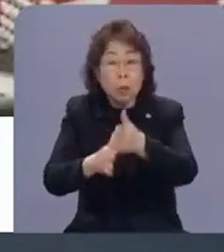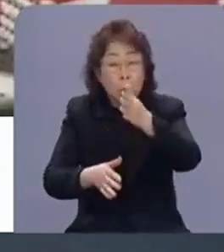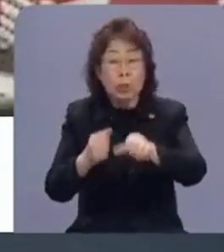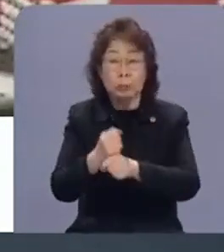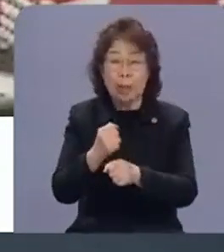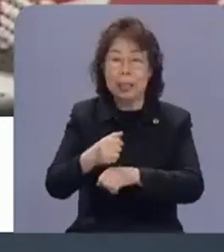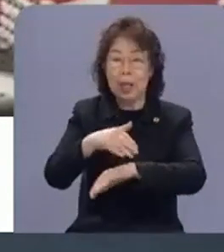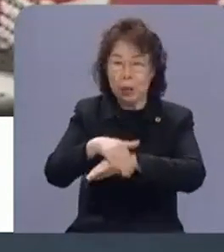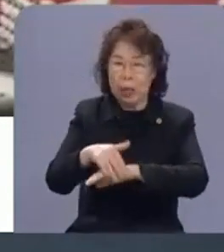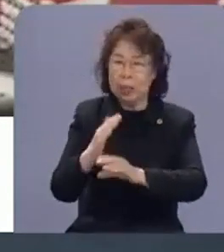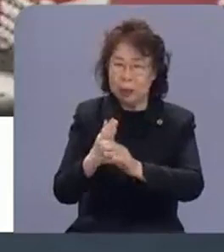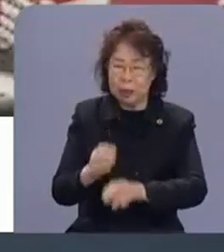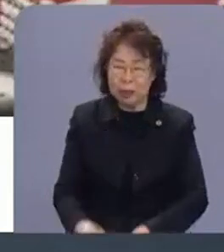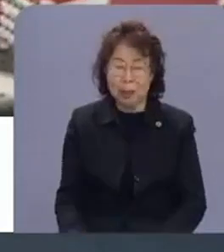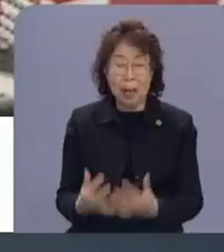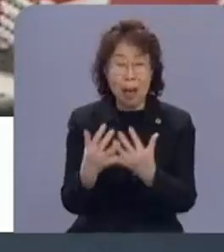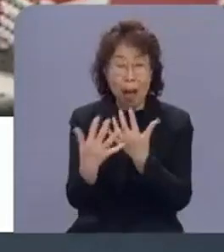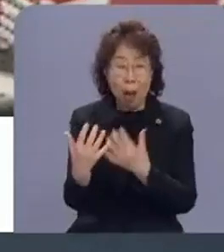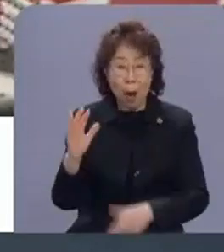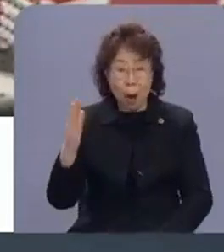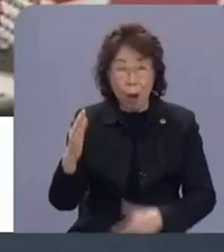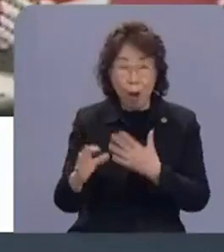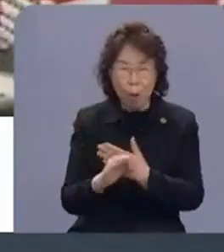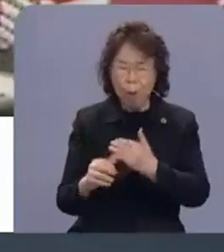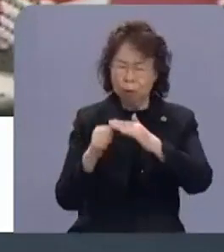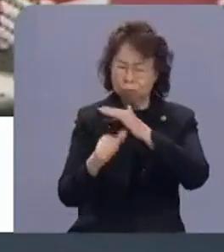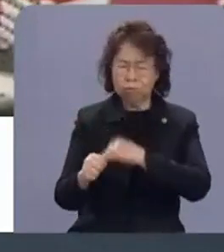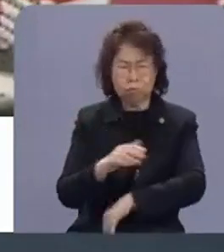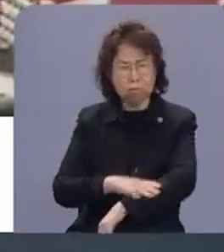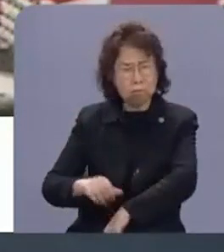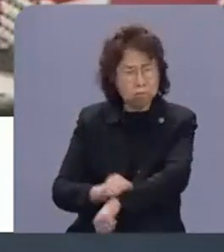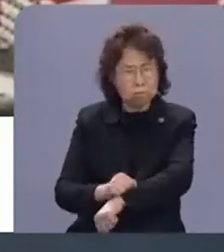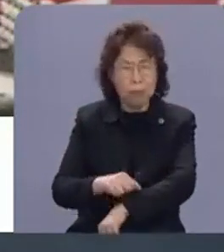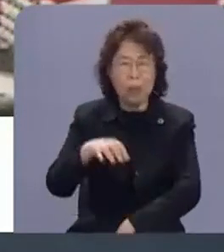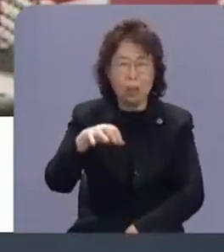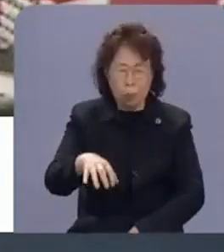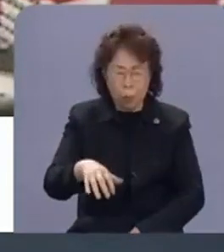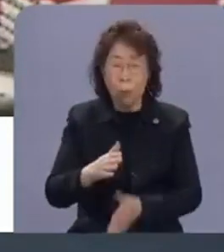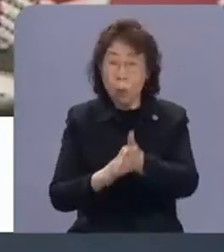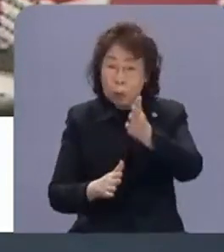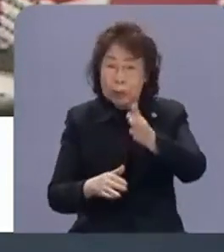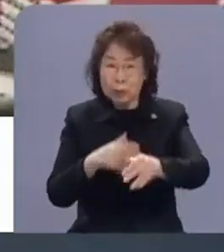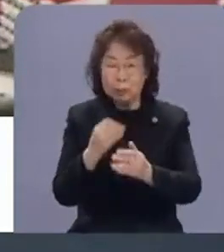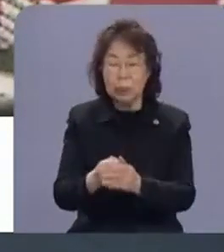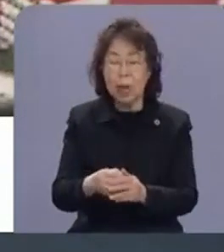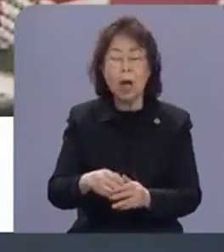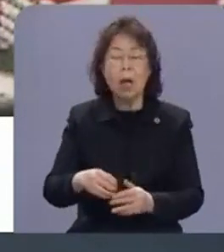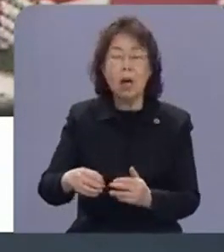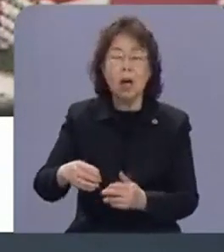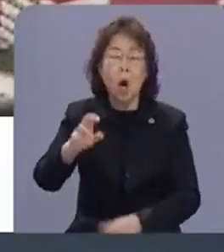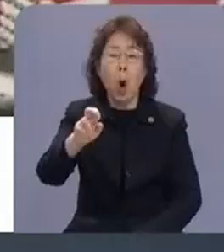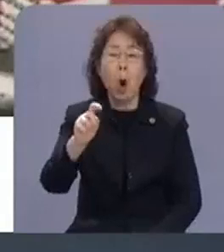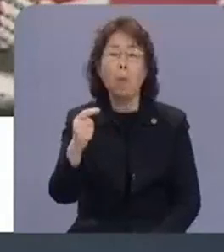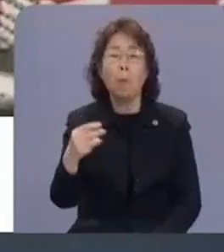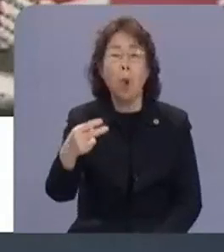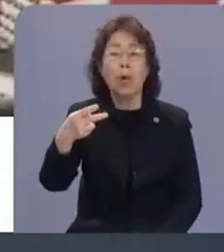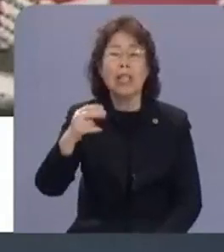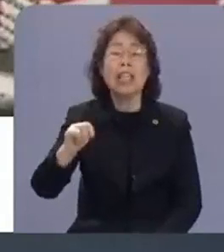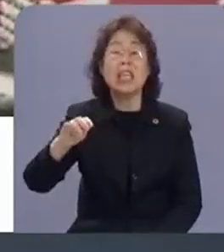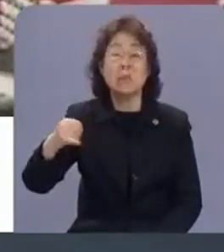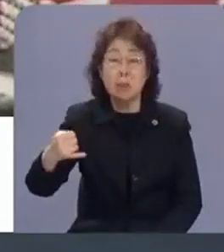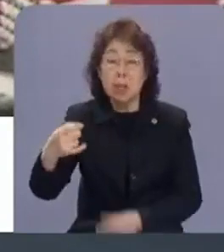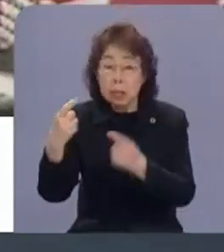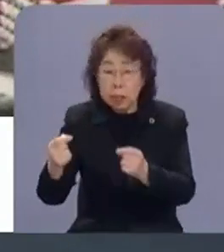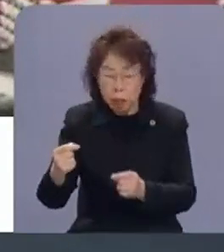계획입니다. 엑스포가 유치되면 랜드마크 역할도 하게 될 해상 신도시가 인도양 섬나라 몰디브에서 세계